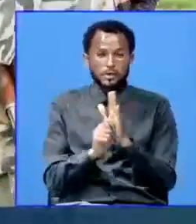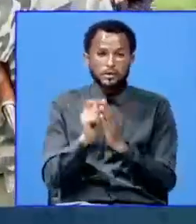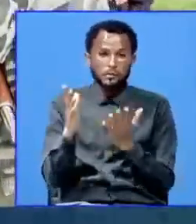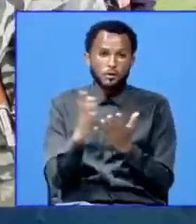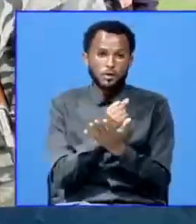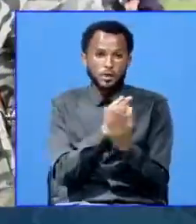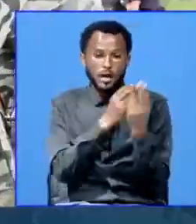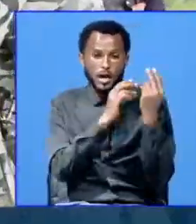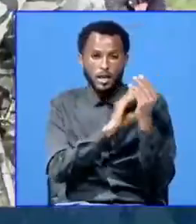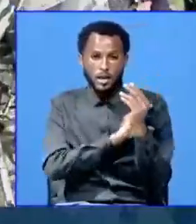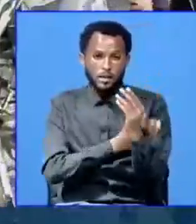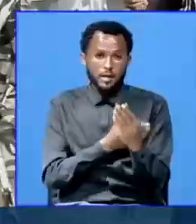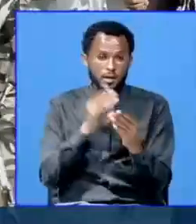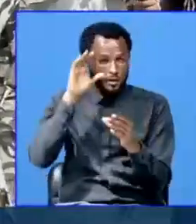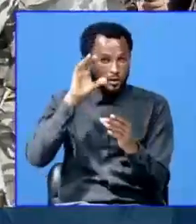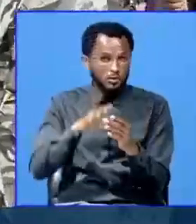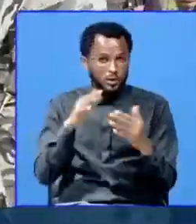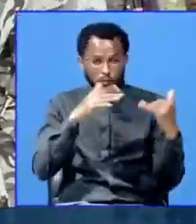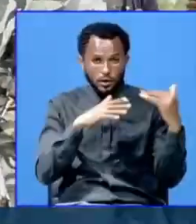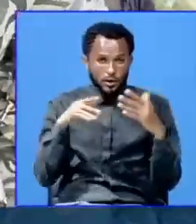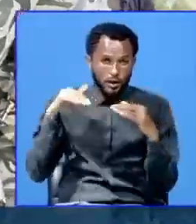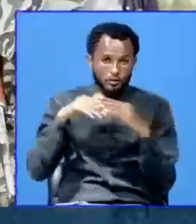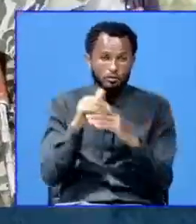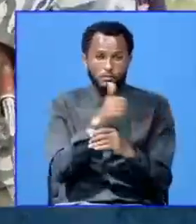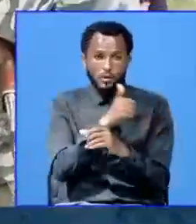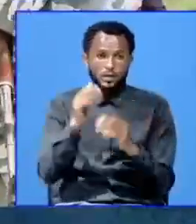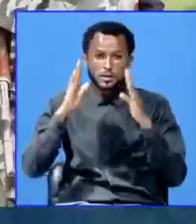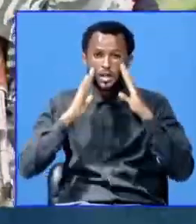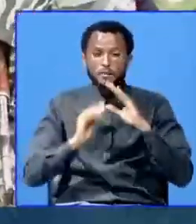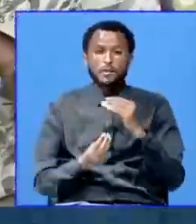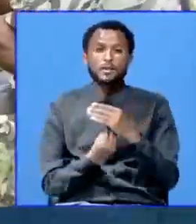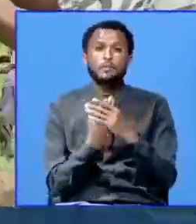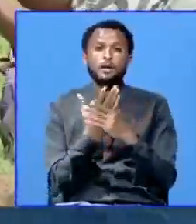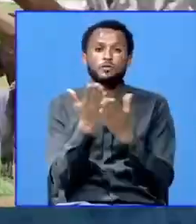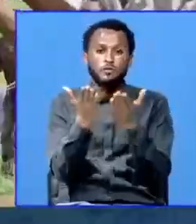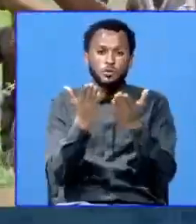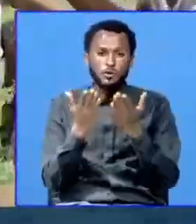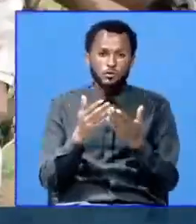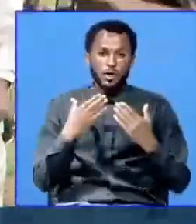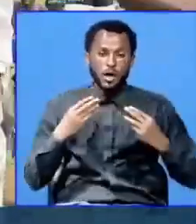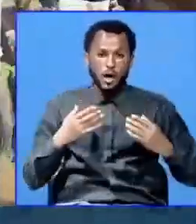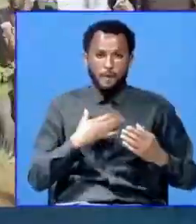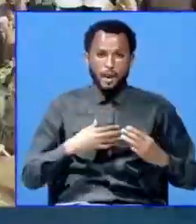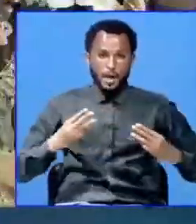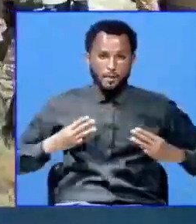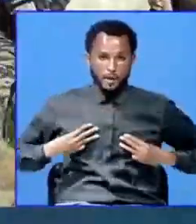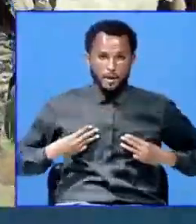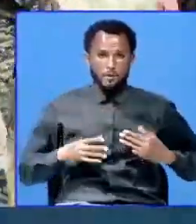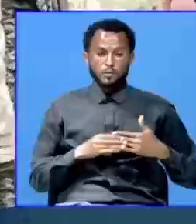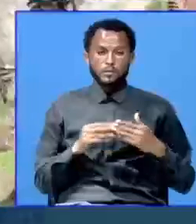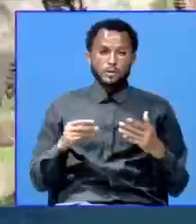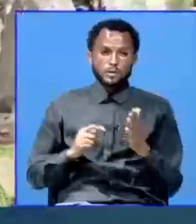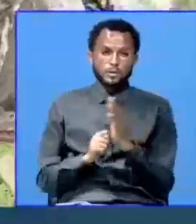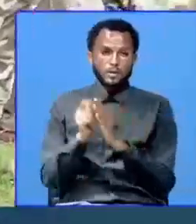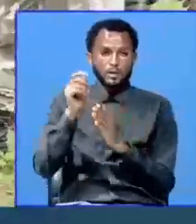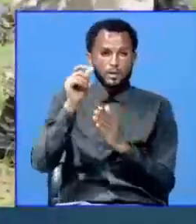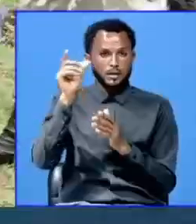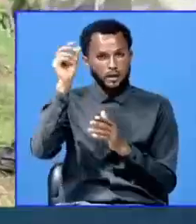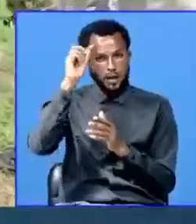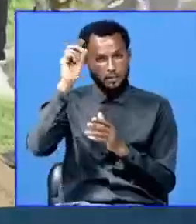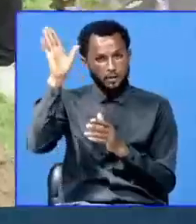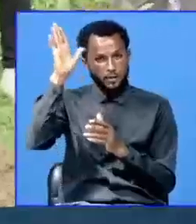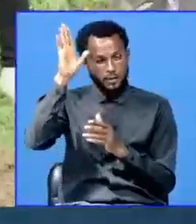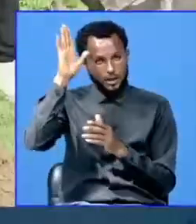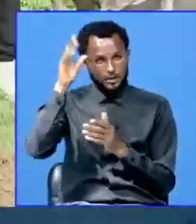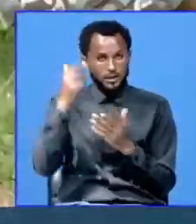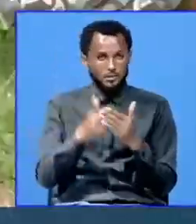በረርቲ ሓይልታት ተገዲዱ ናብ ኩናት ኣትዩ እምበር ሰላምን ልምዓትን እዩ ባህጉ ዝበለ ኣባል ኣመራርሓ ሰራዊት ትግራይ ተጋዳላይ ቀለም ገብረስላሴ